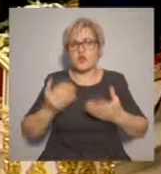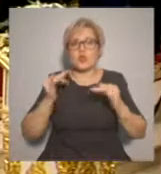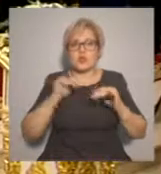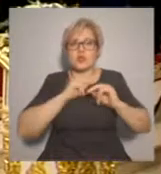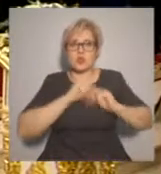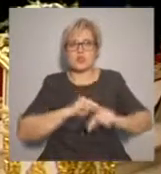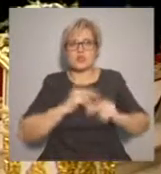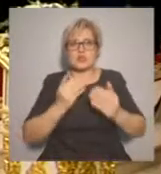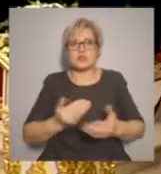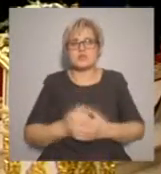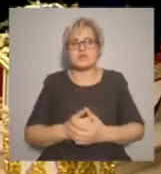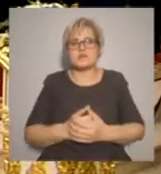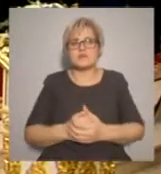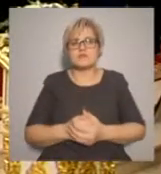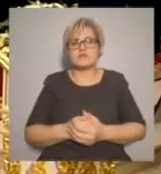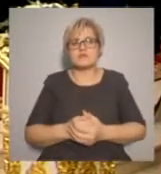хранит Когалым,